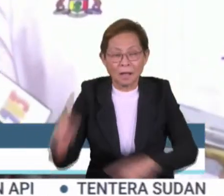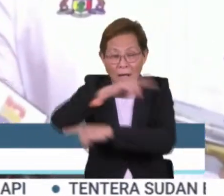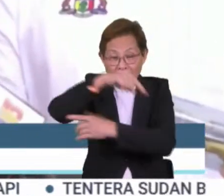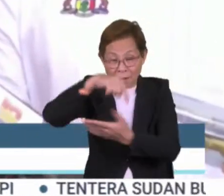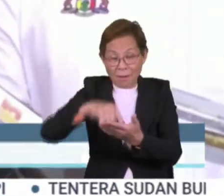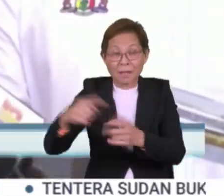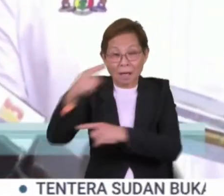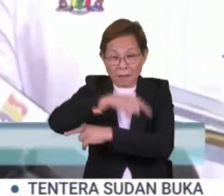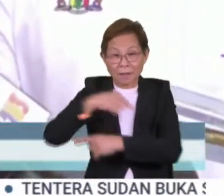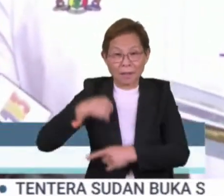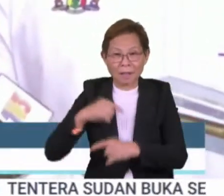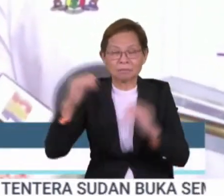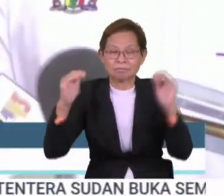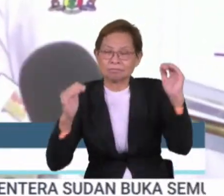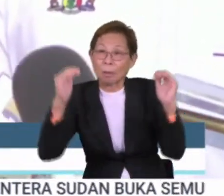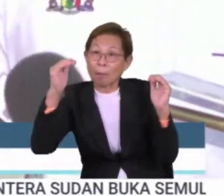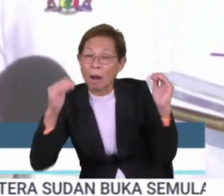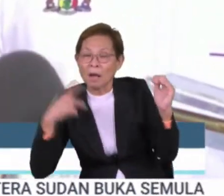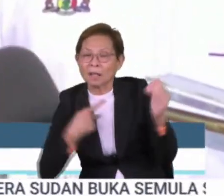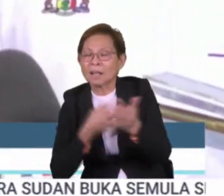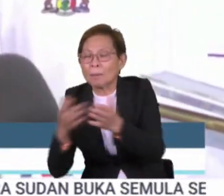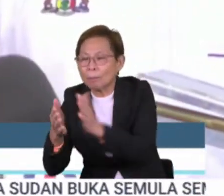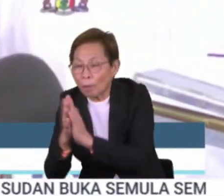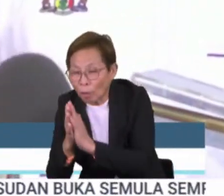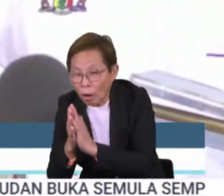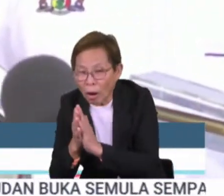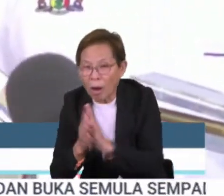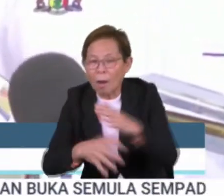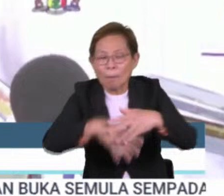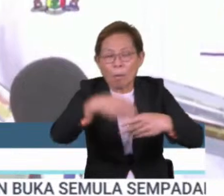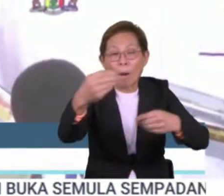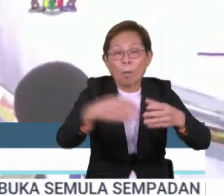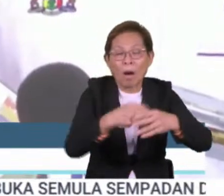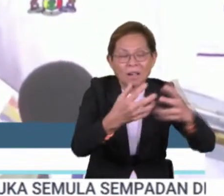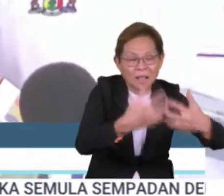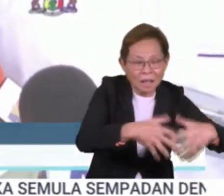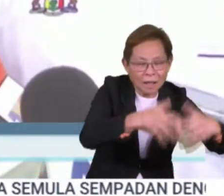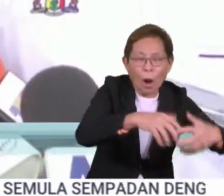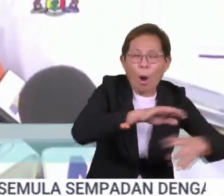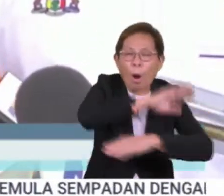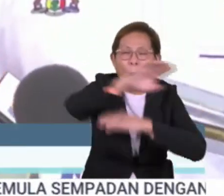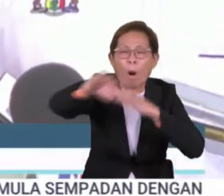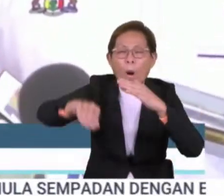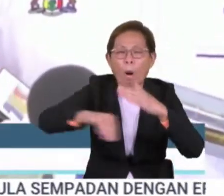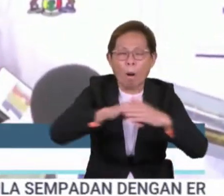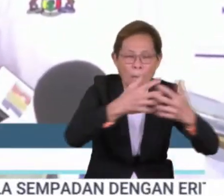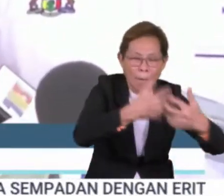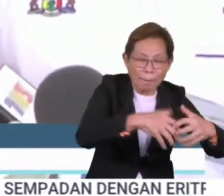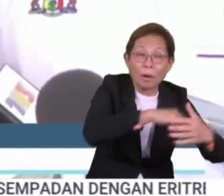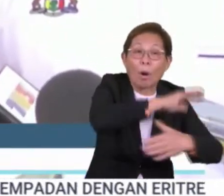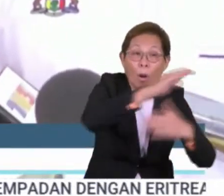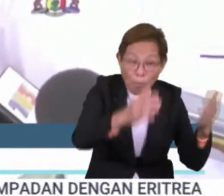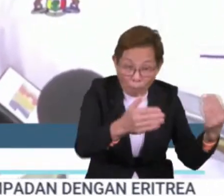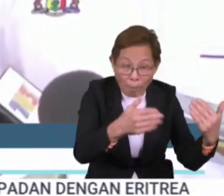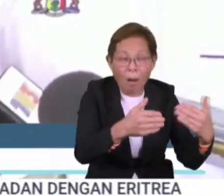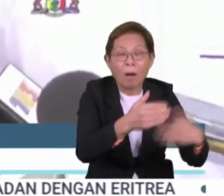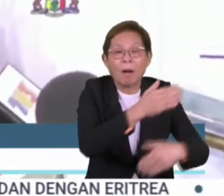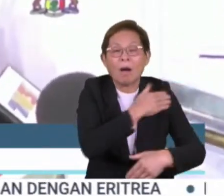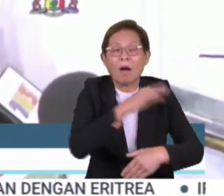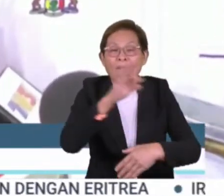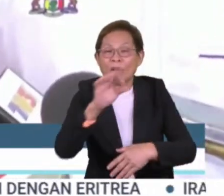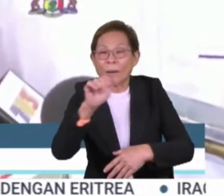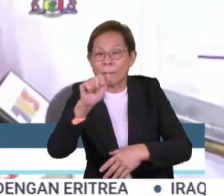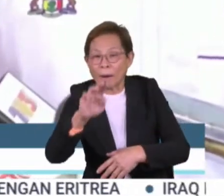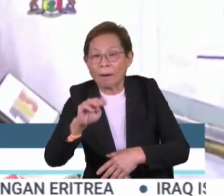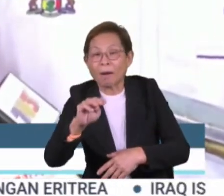Ini kita akan seimbangkan, kita minta pengeluar-pengeluar apa ni, pengilang-pengilang semua akan kita pihak PAMA dan